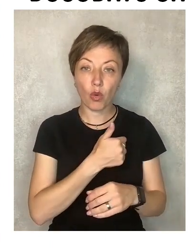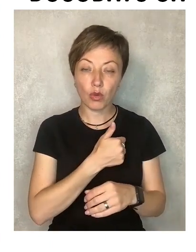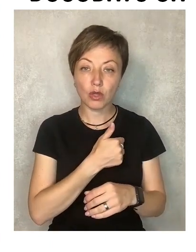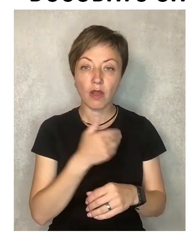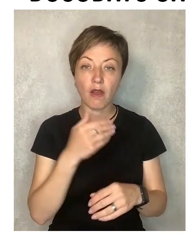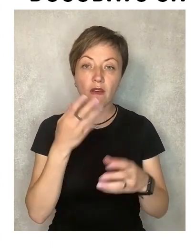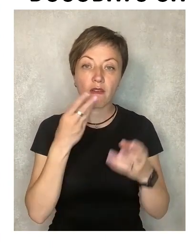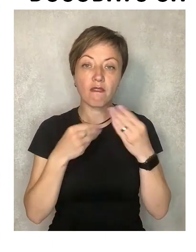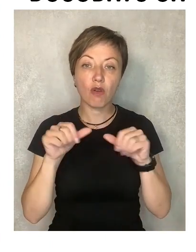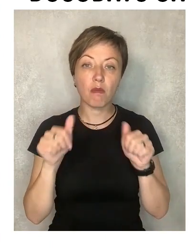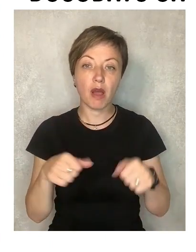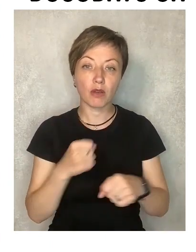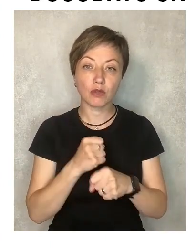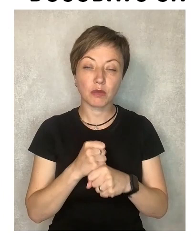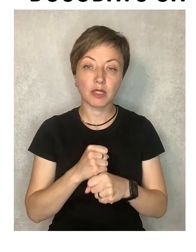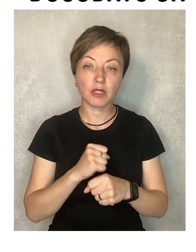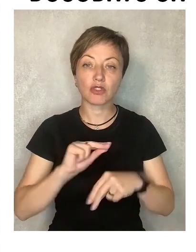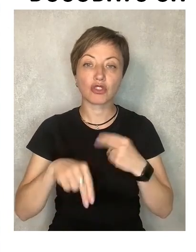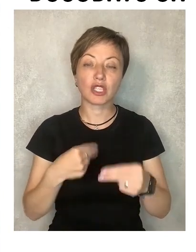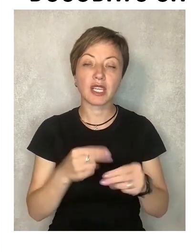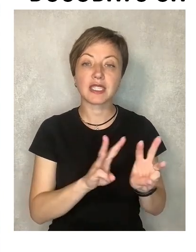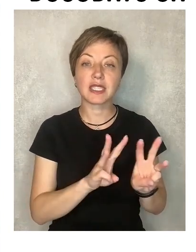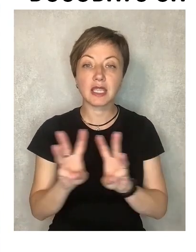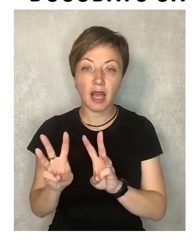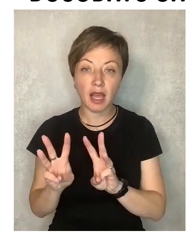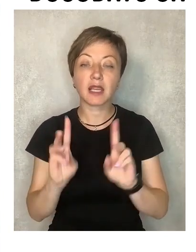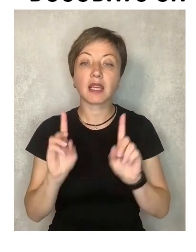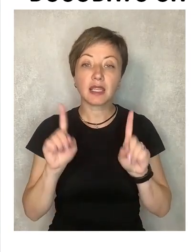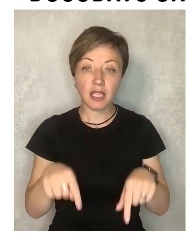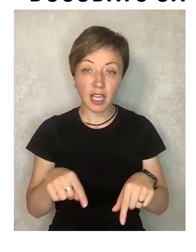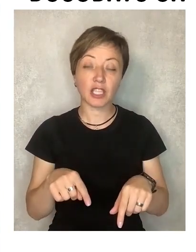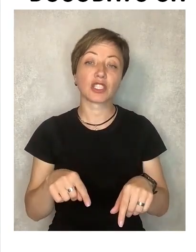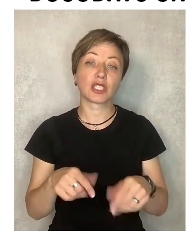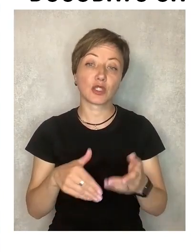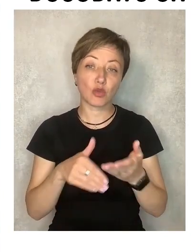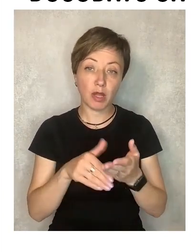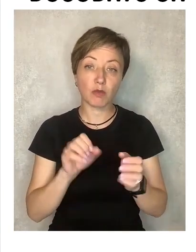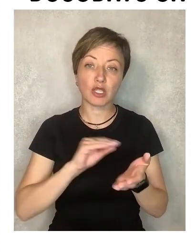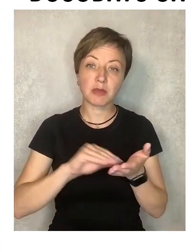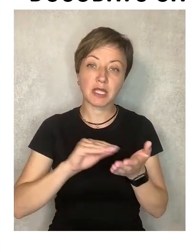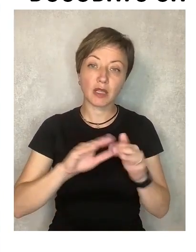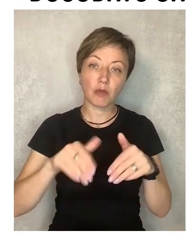їх зробити через сайт. Це теж інструмент, тобто можна написати якусь пропозицію на сайт, але ти не знаєш